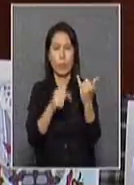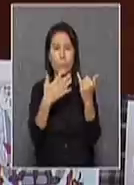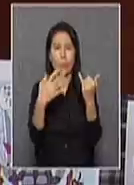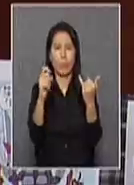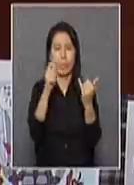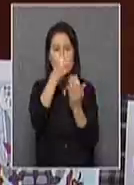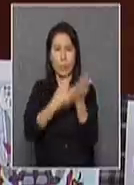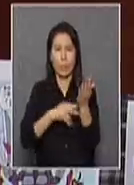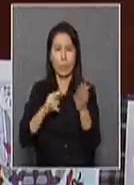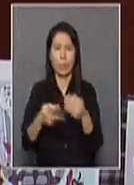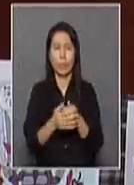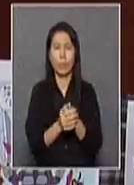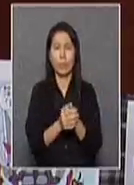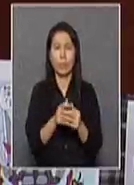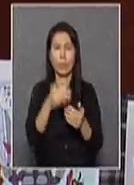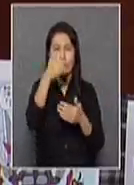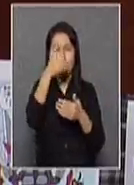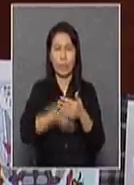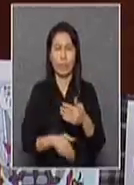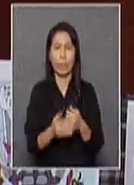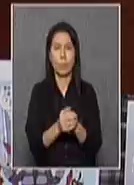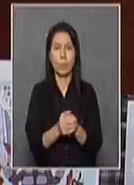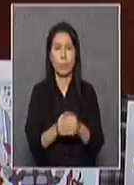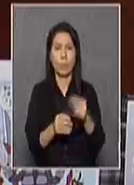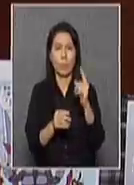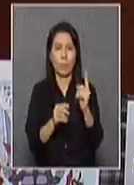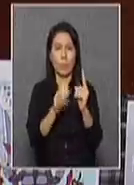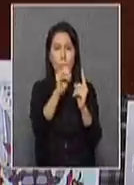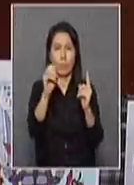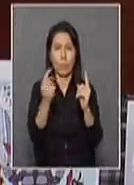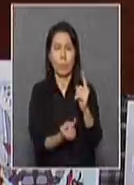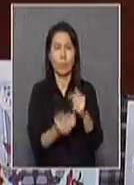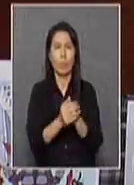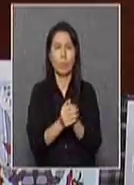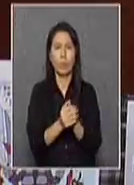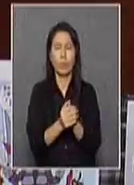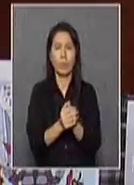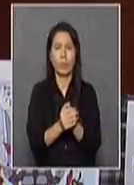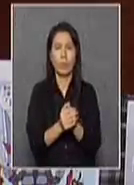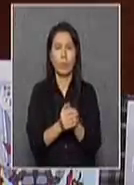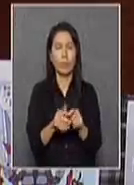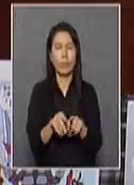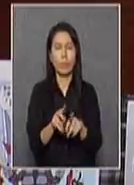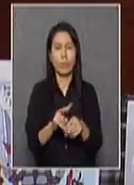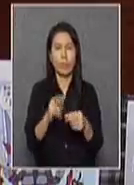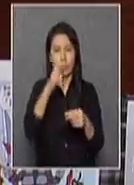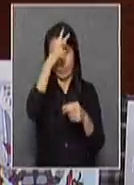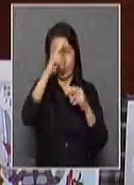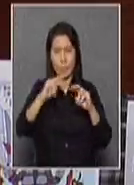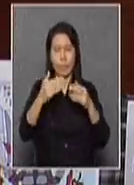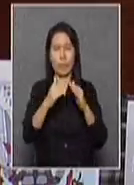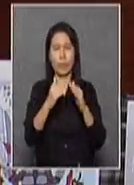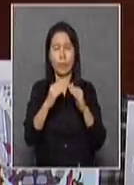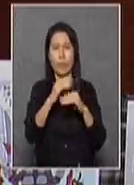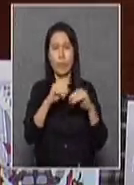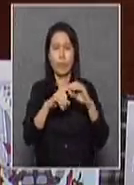659項修正案，削減100萬，相等於發展局公務科就